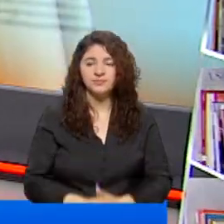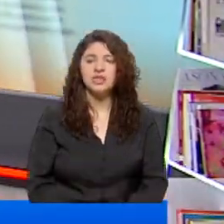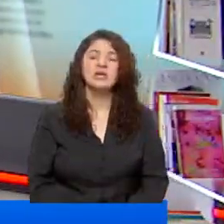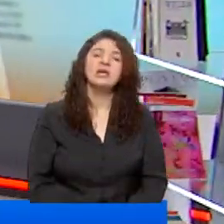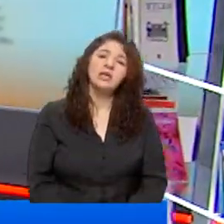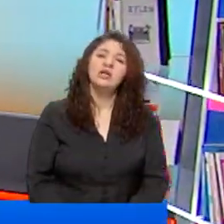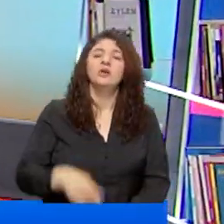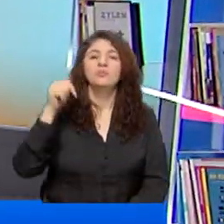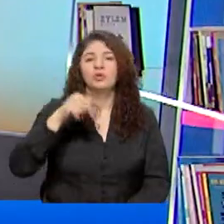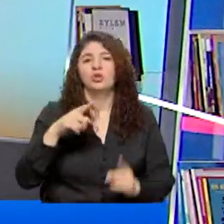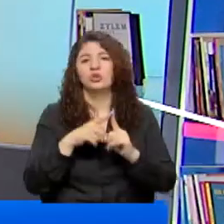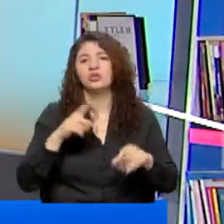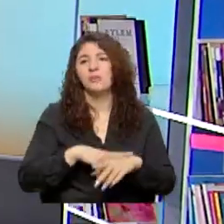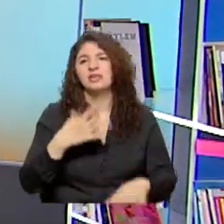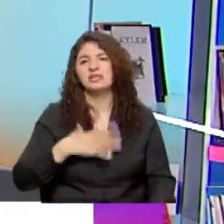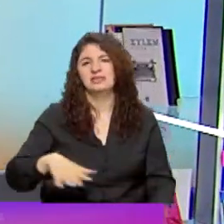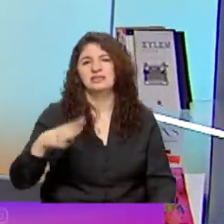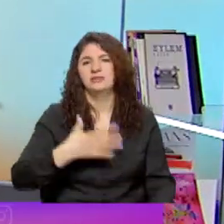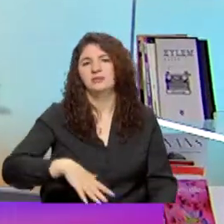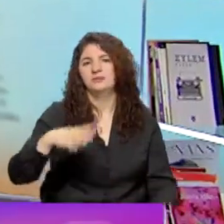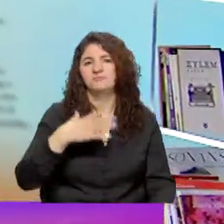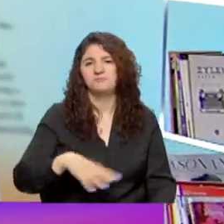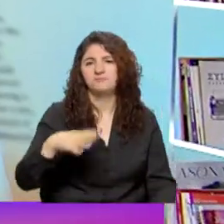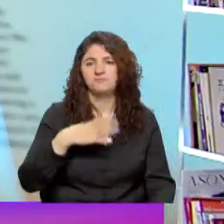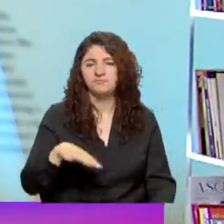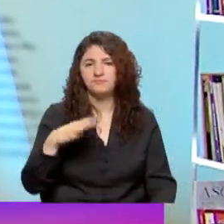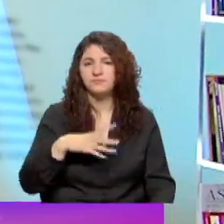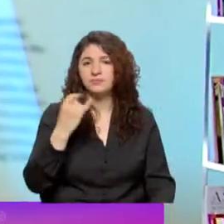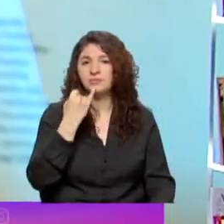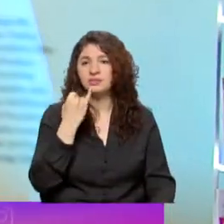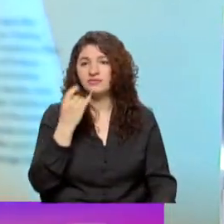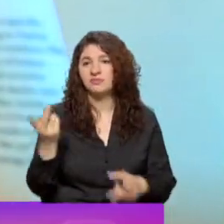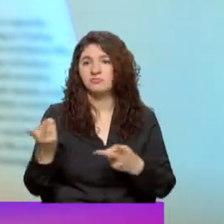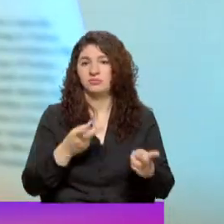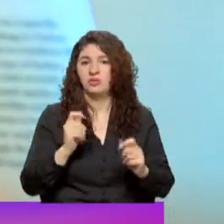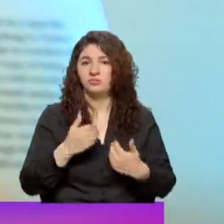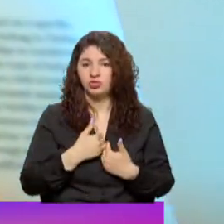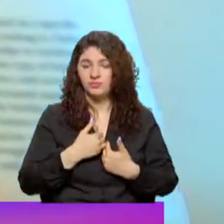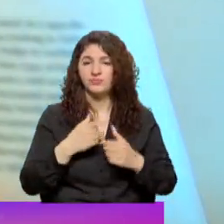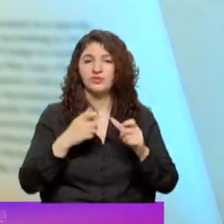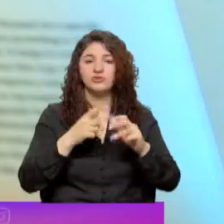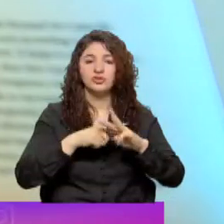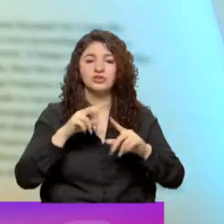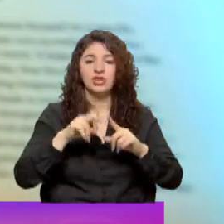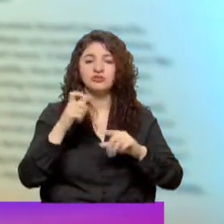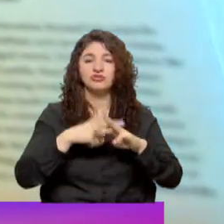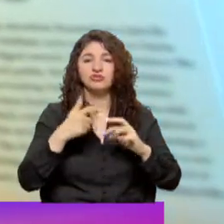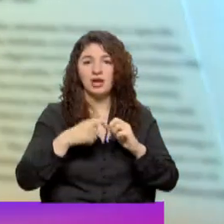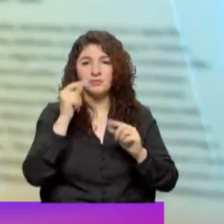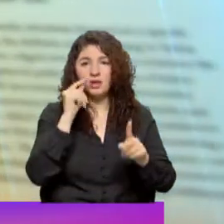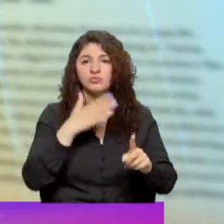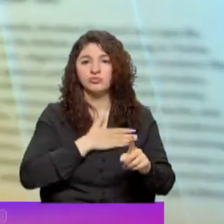Selam Bugün uzun zamandır istediğim Bu bir konu ağlayacağım Sencer Solakoğlu